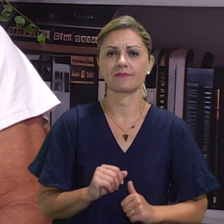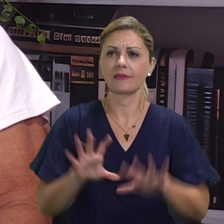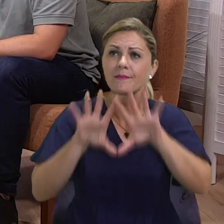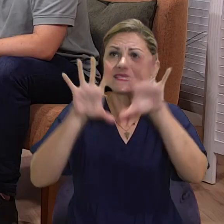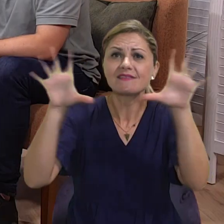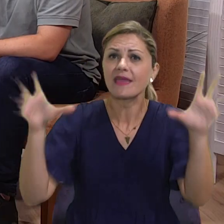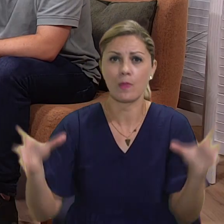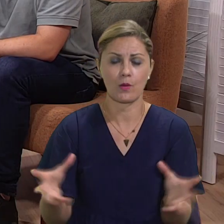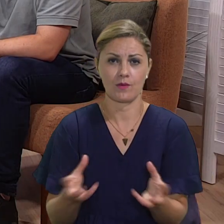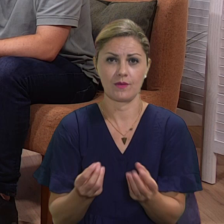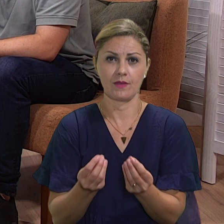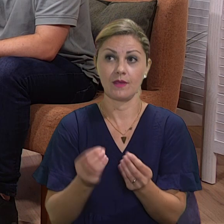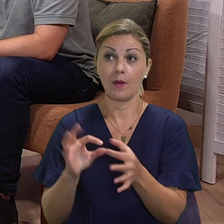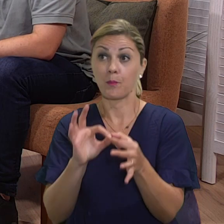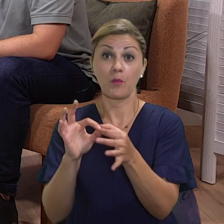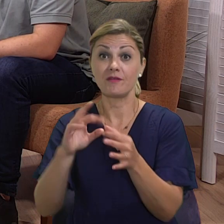i